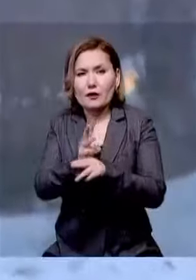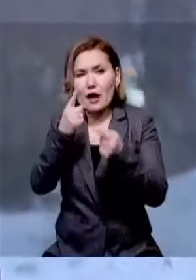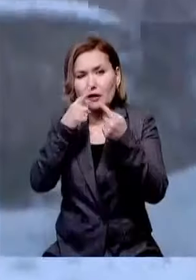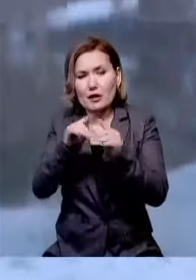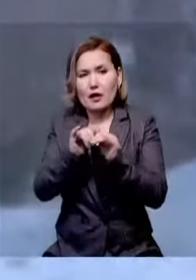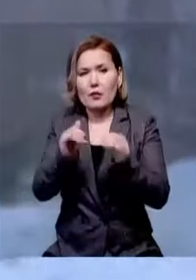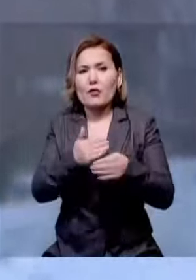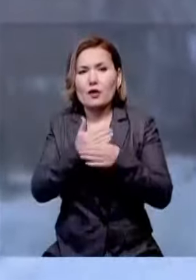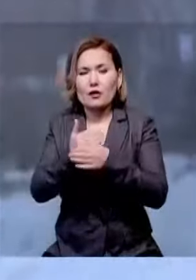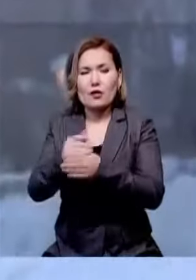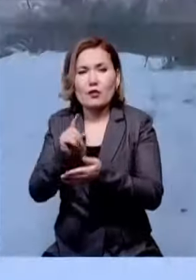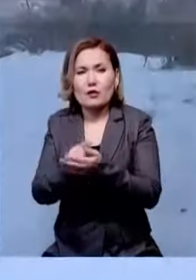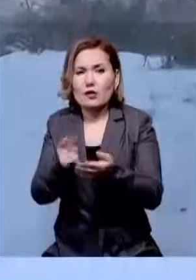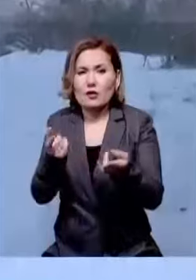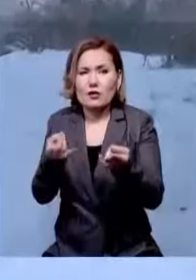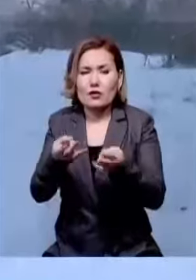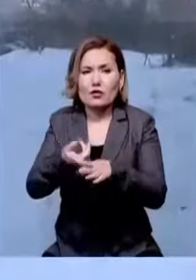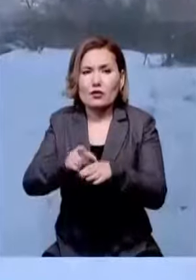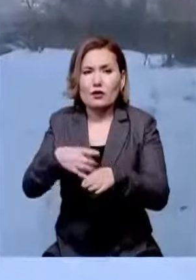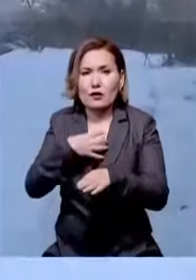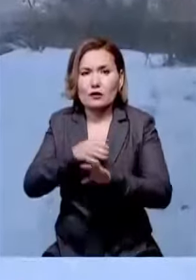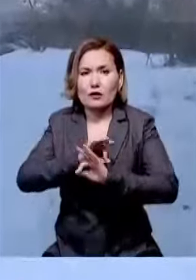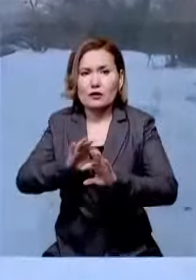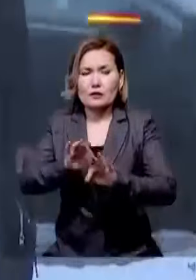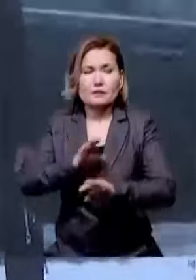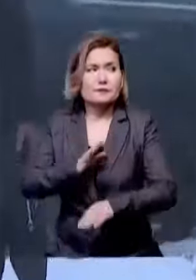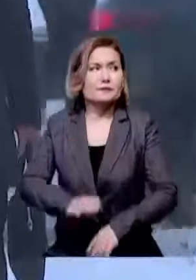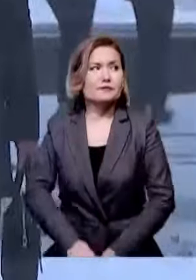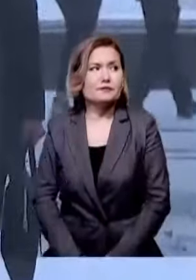және техникалық көмек көрсету міндеттемелері айқындалған.